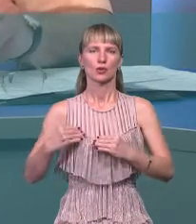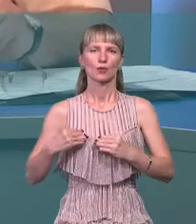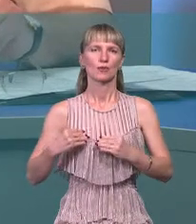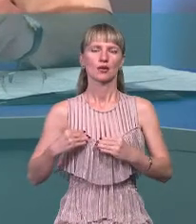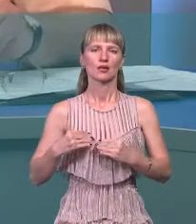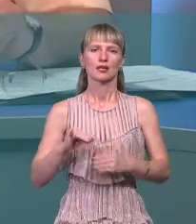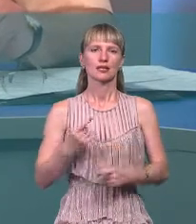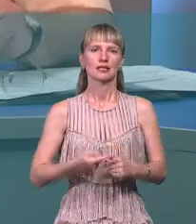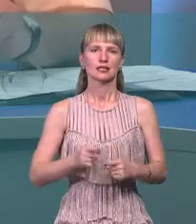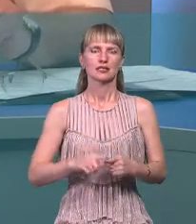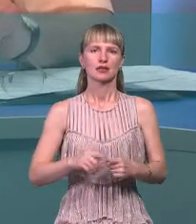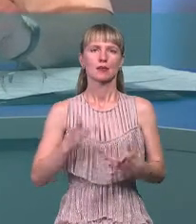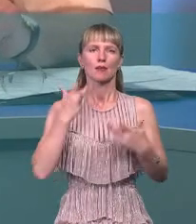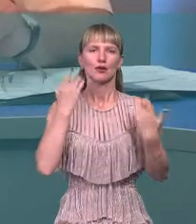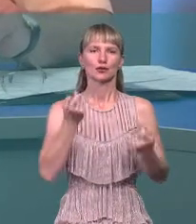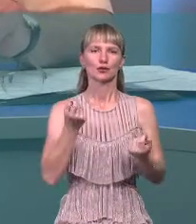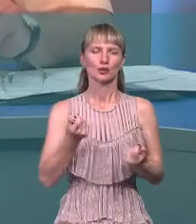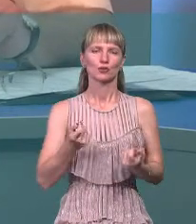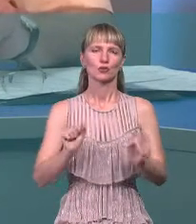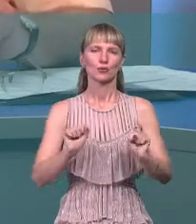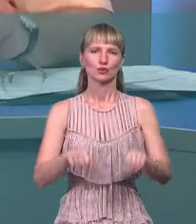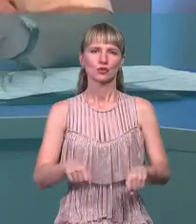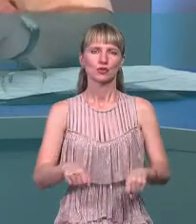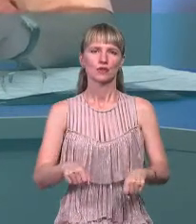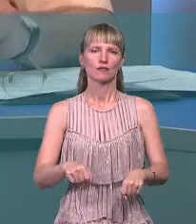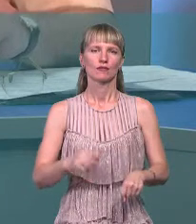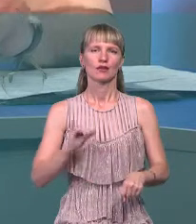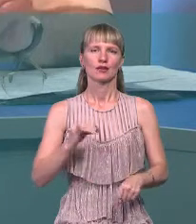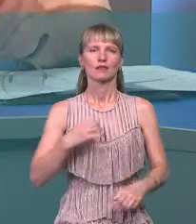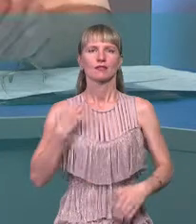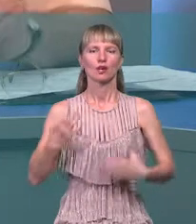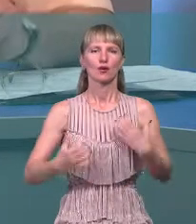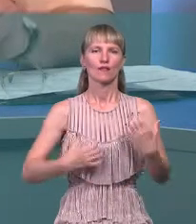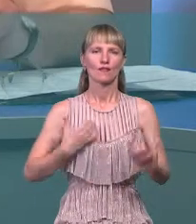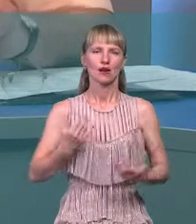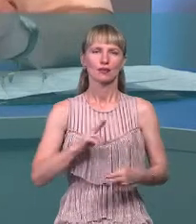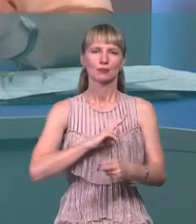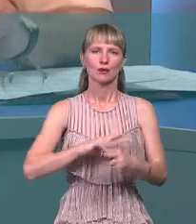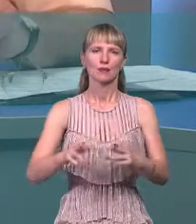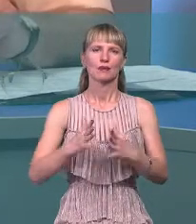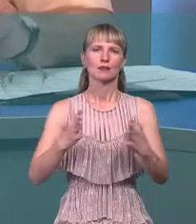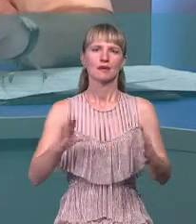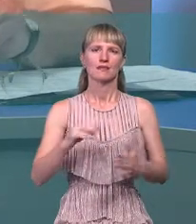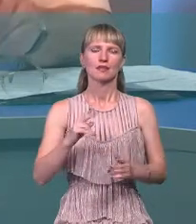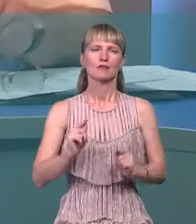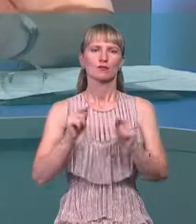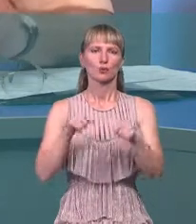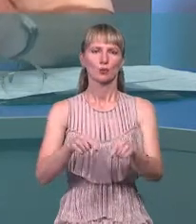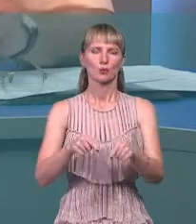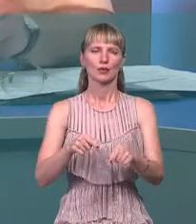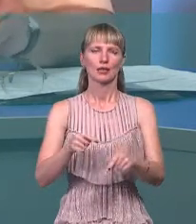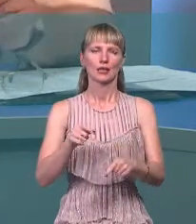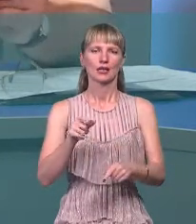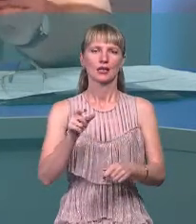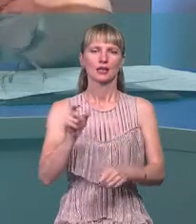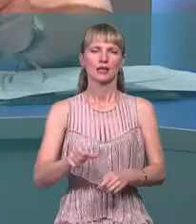І це полегшує трошки тоді, можливо, і хвилювання зникає більше від вступників чи